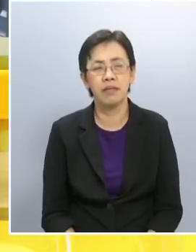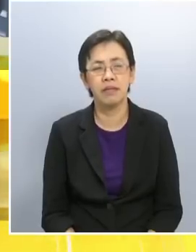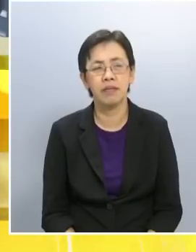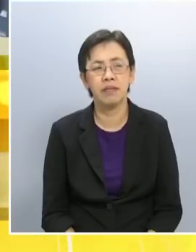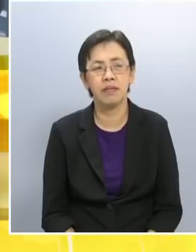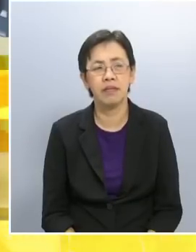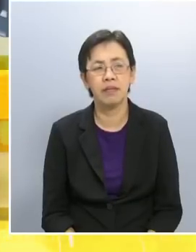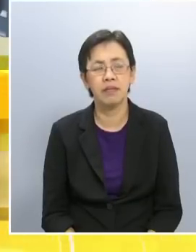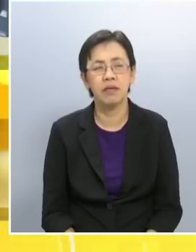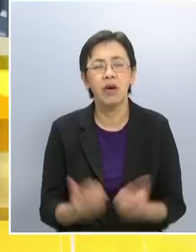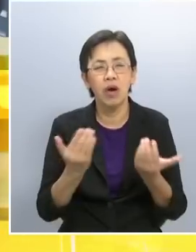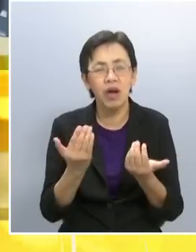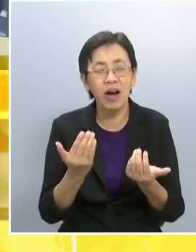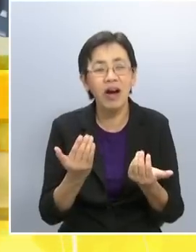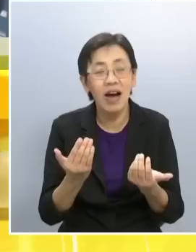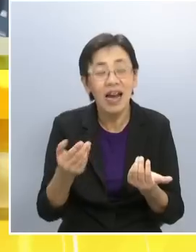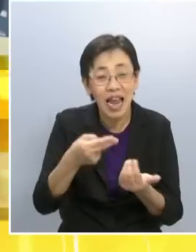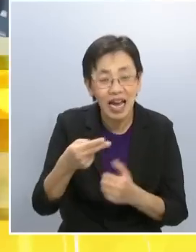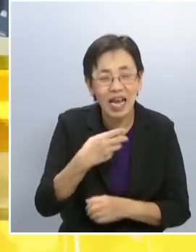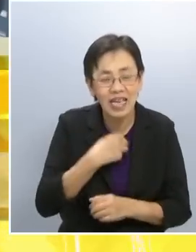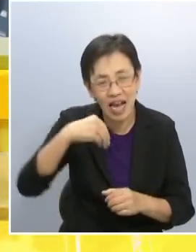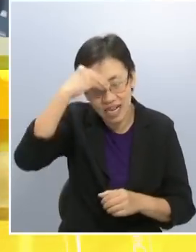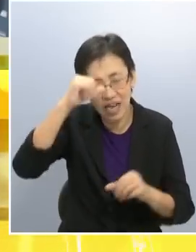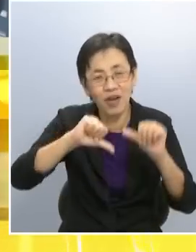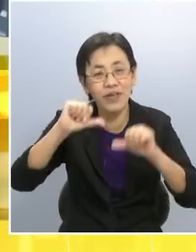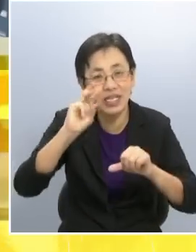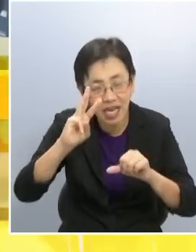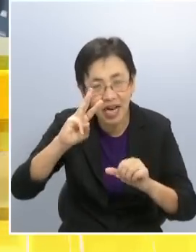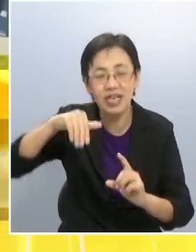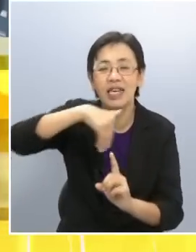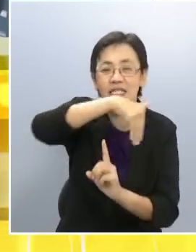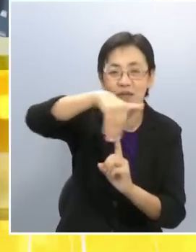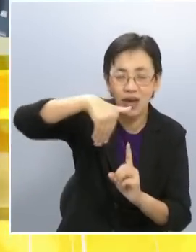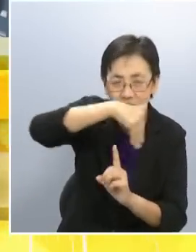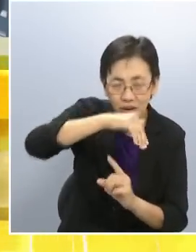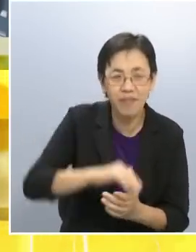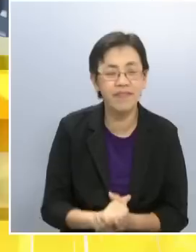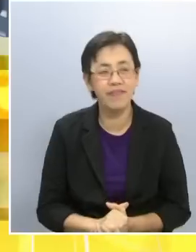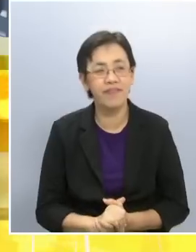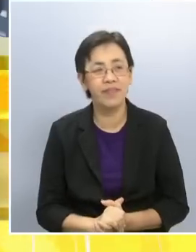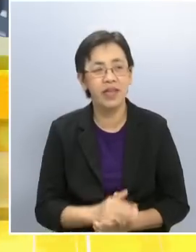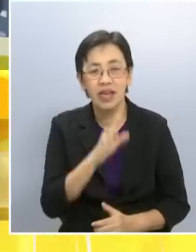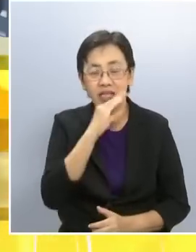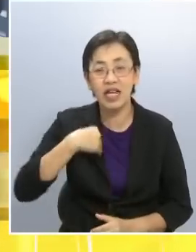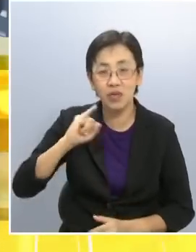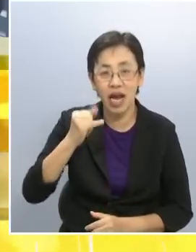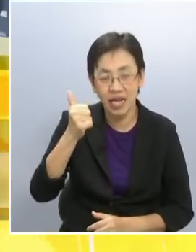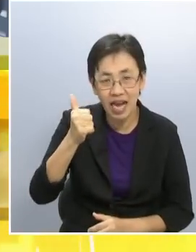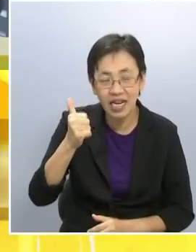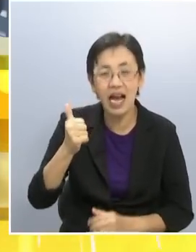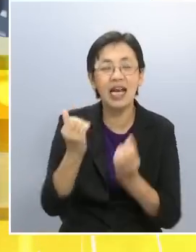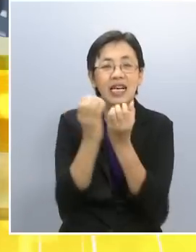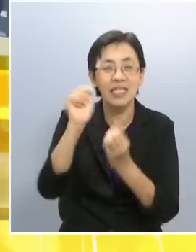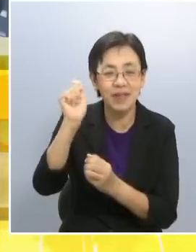วิทยาศาสตร์เกี่ยวกับสิ่งแวดล้อมพี่บอกว่าถ้าจุฬาให้แสนหนึ่งธรรมศาสตร์ให้แสนหนึ่